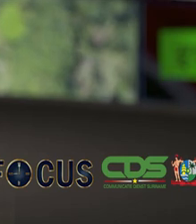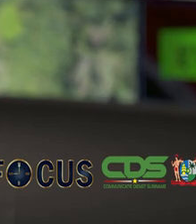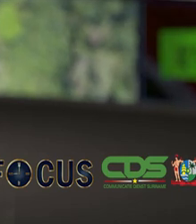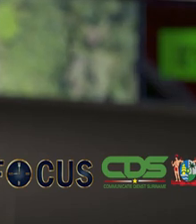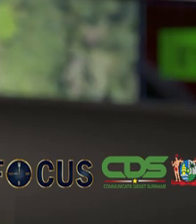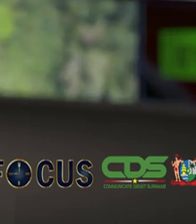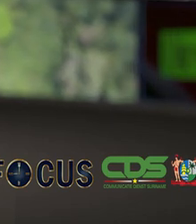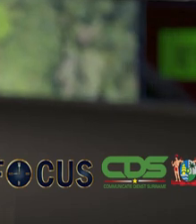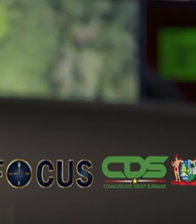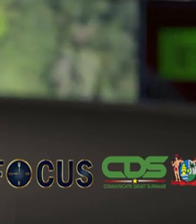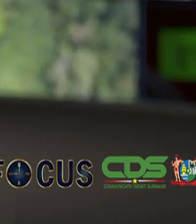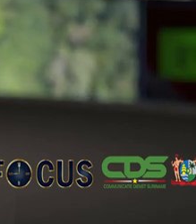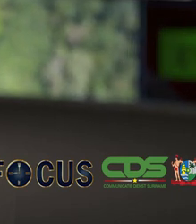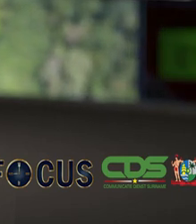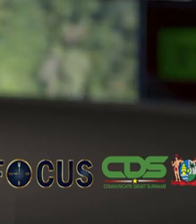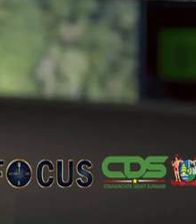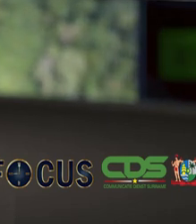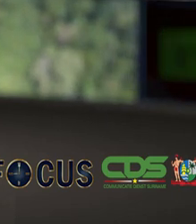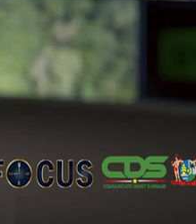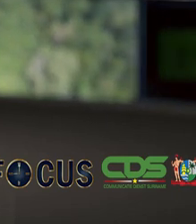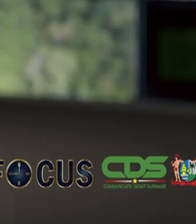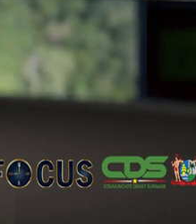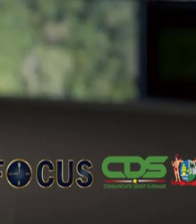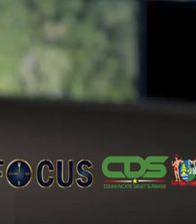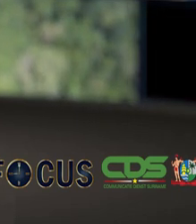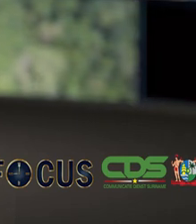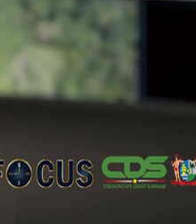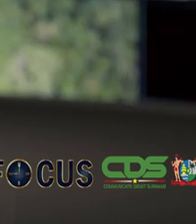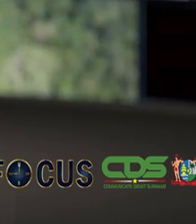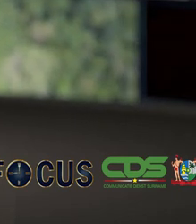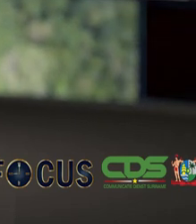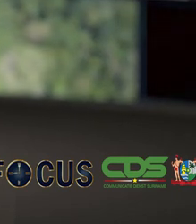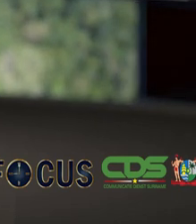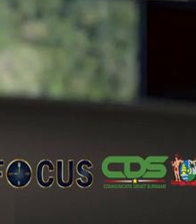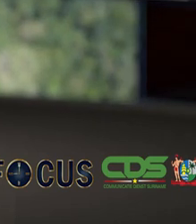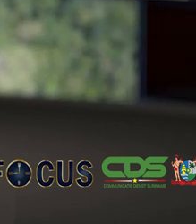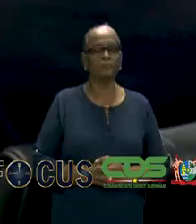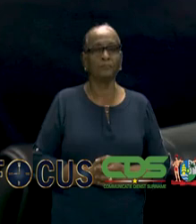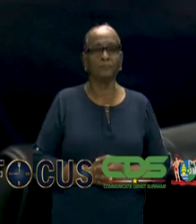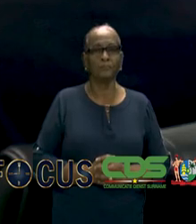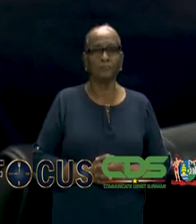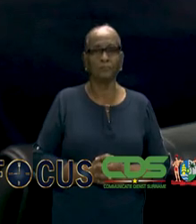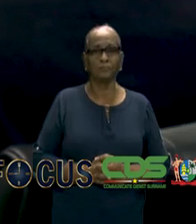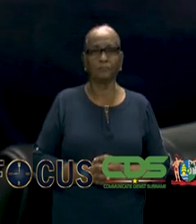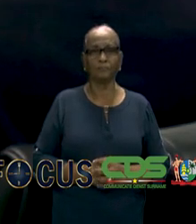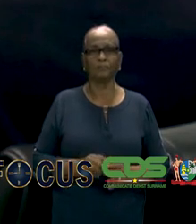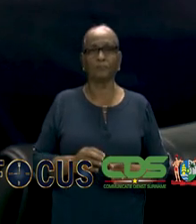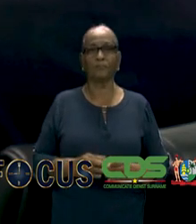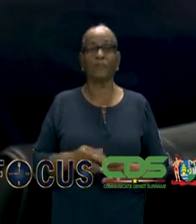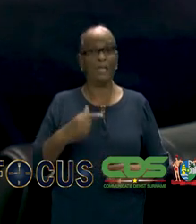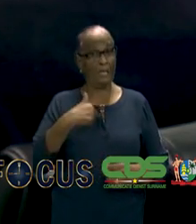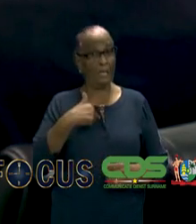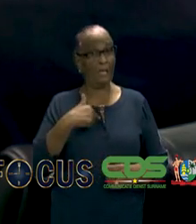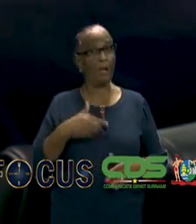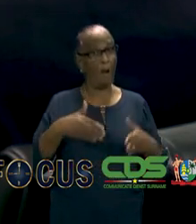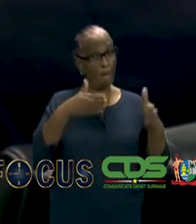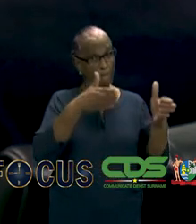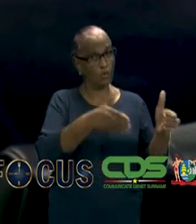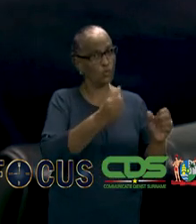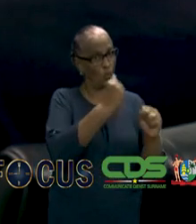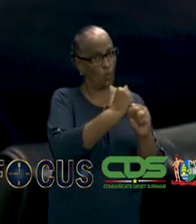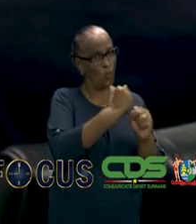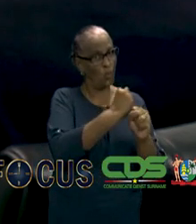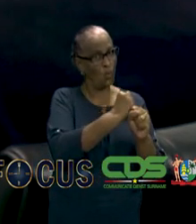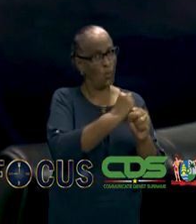2021 tegenover de media verslag gedaan van dit bezoek. Luistert u mee. Ik had een werkbezoek officieel gebracht aan,